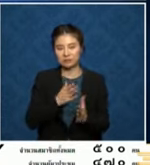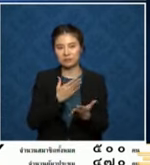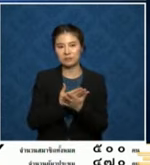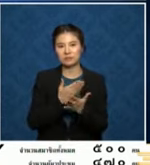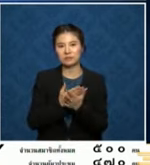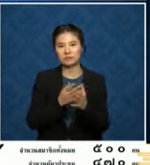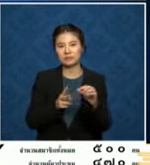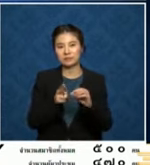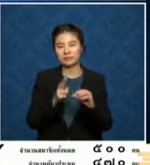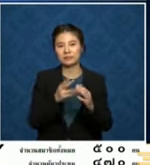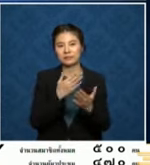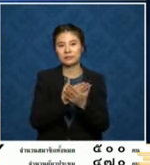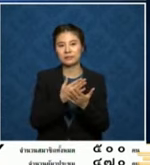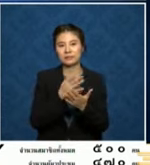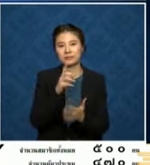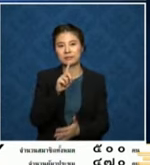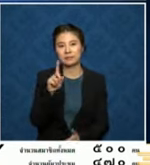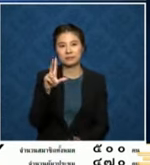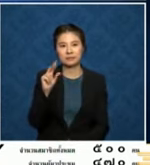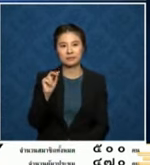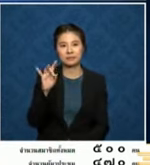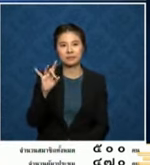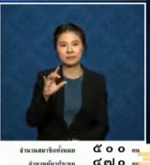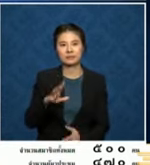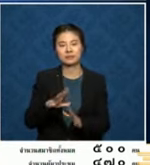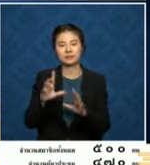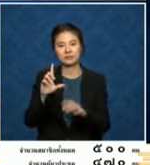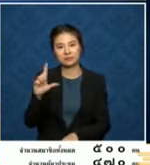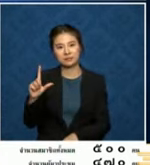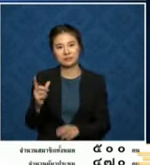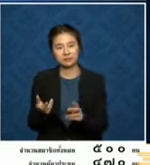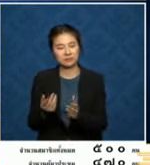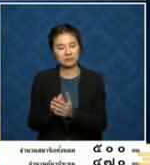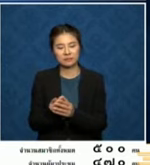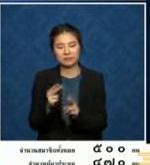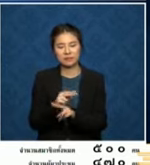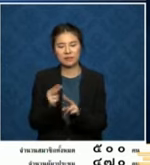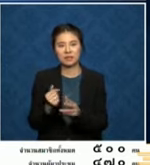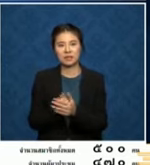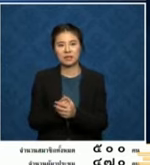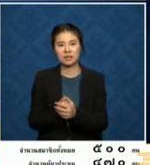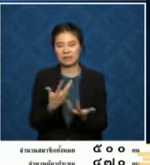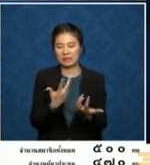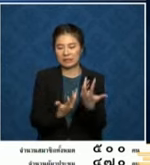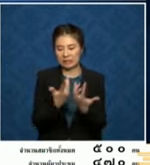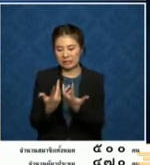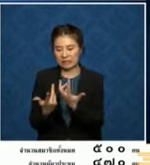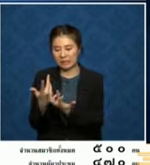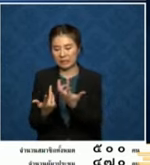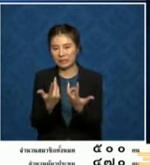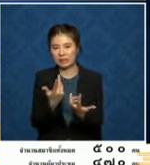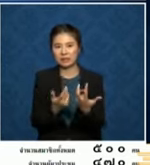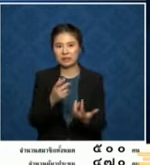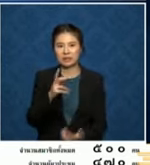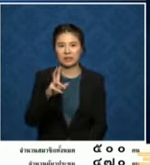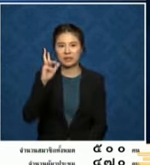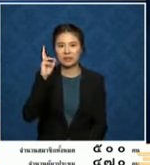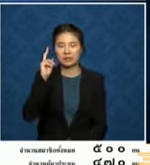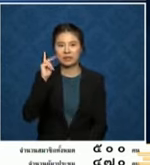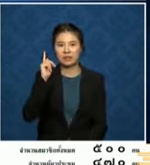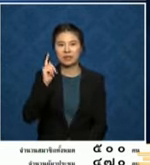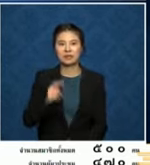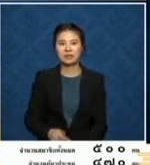ะ138ล้านเนี่ยมันสลับกันไปสลับกันมาแล้วก็หญ้าเขียวอยู่เงี้ยหญ้านวลน้อยเปลี่ยน